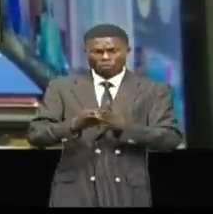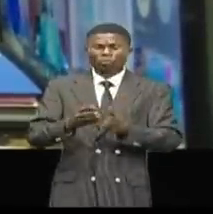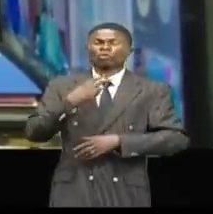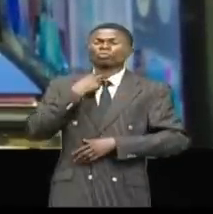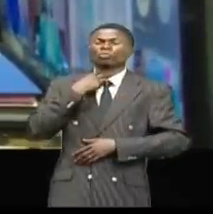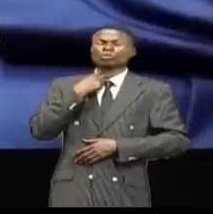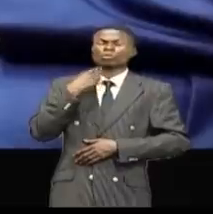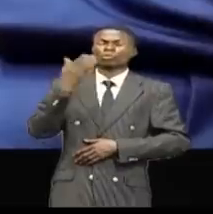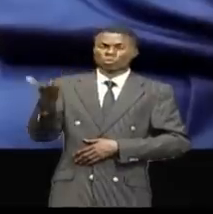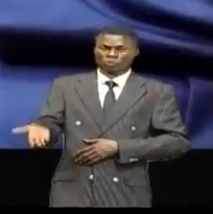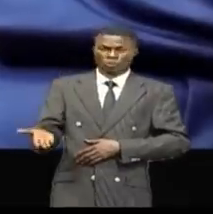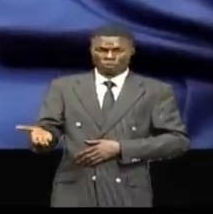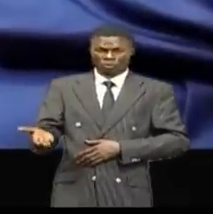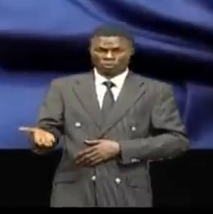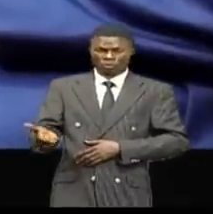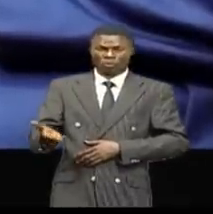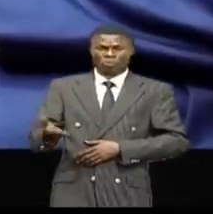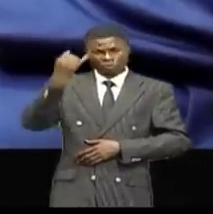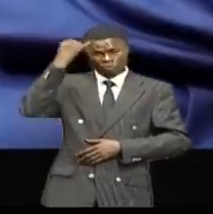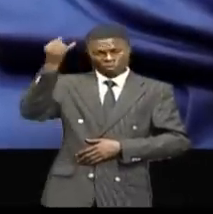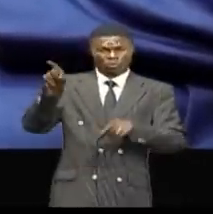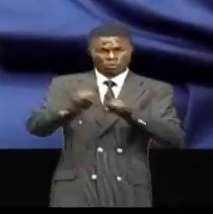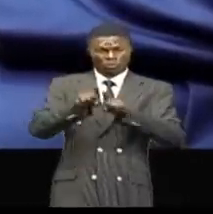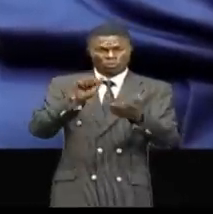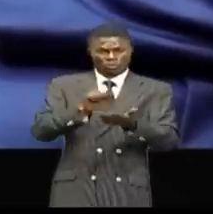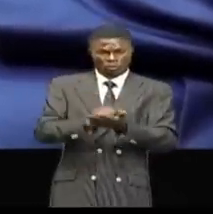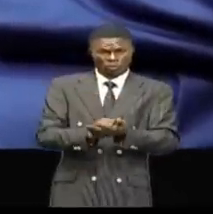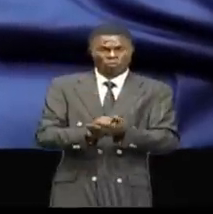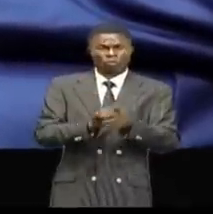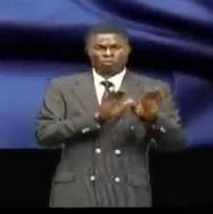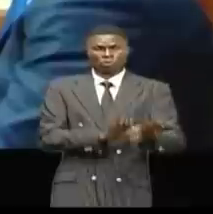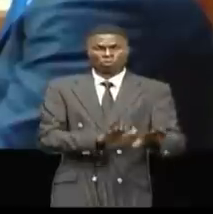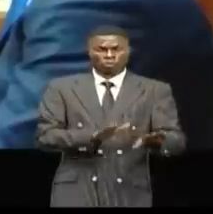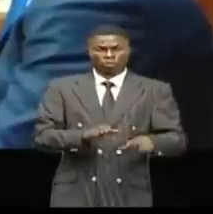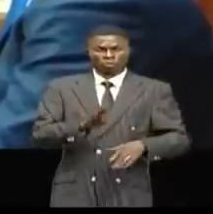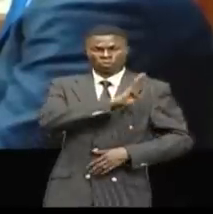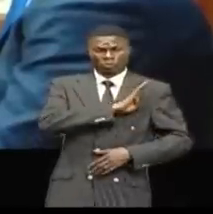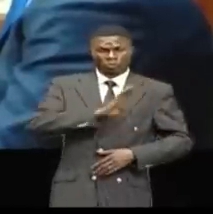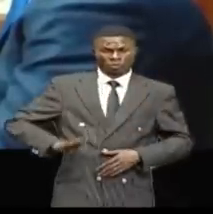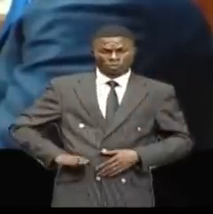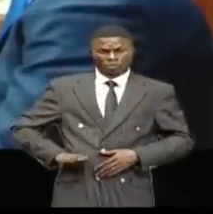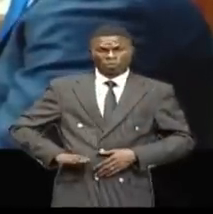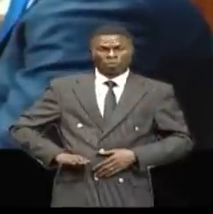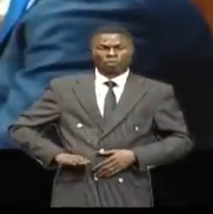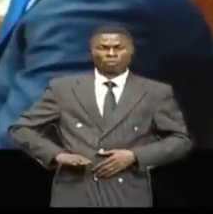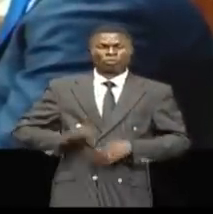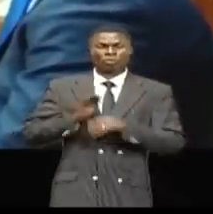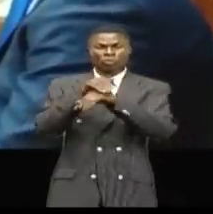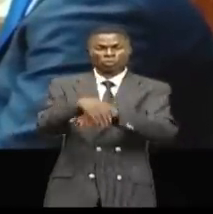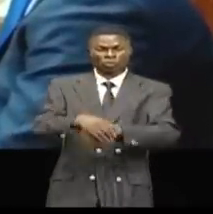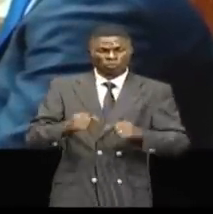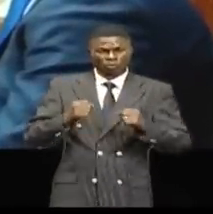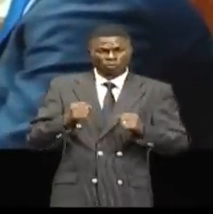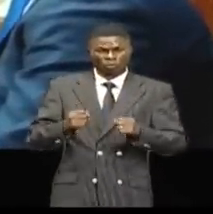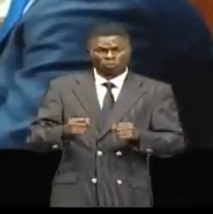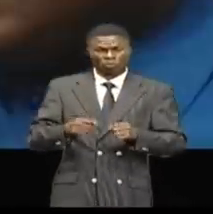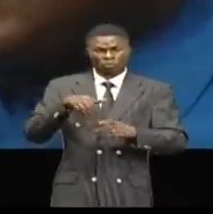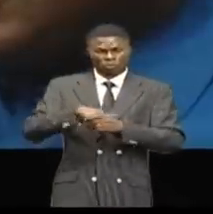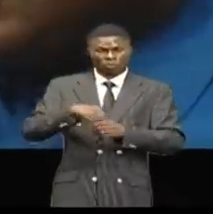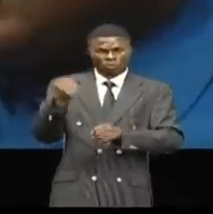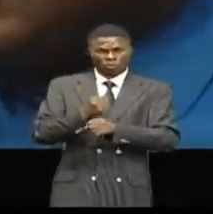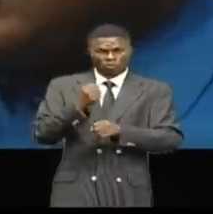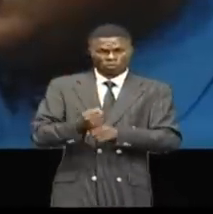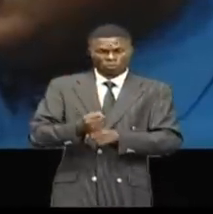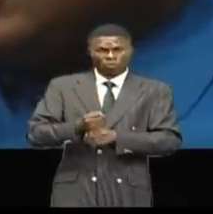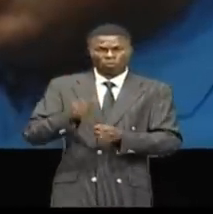se présenterait. Dans les mêmes esprits, il est attendu de bourgmestres une implication efficiente dans les travaux